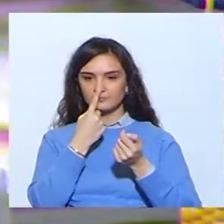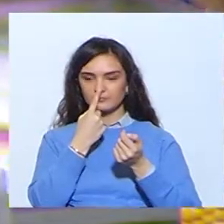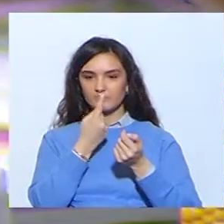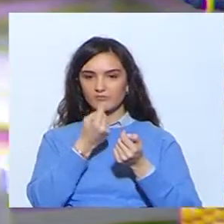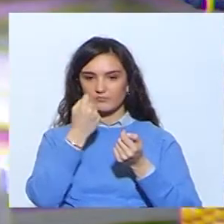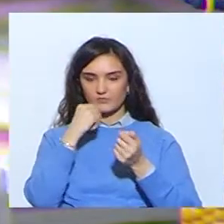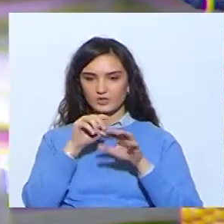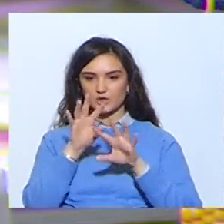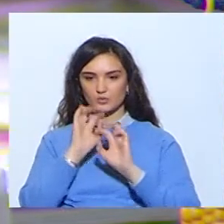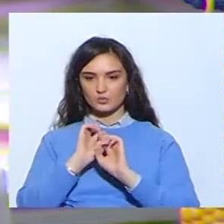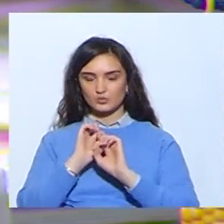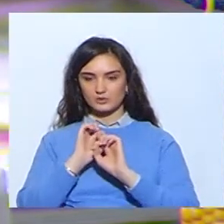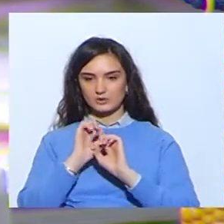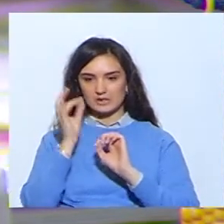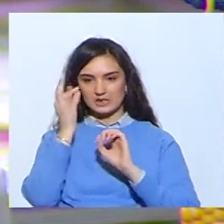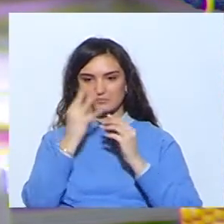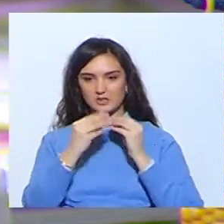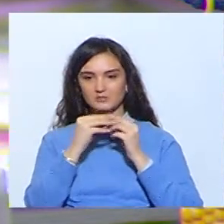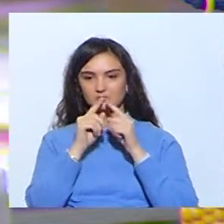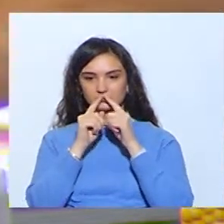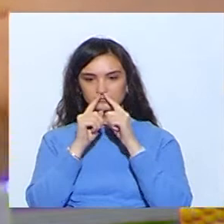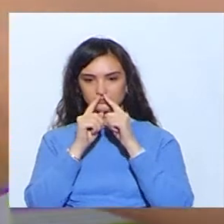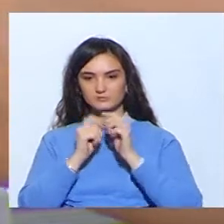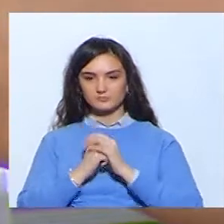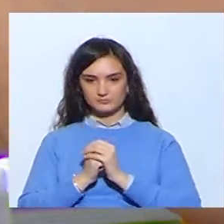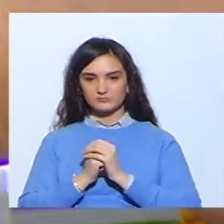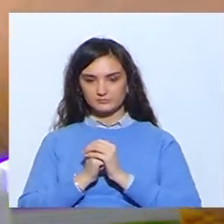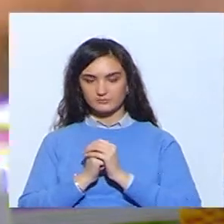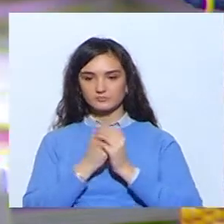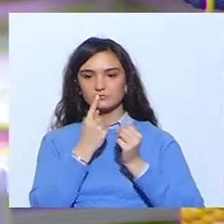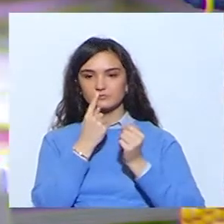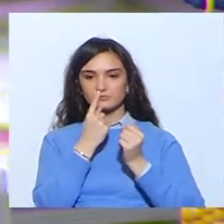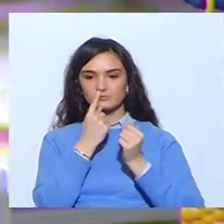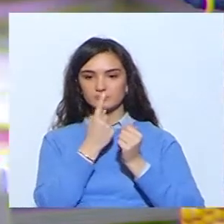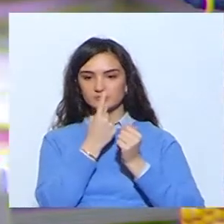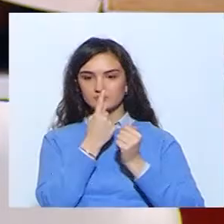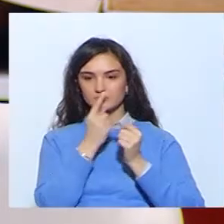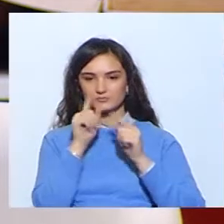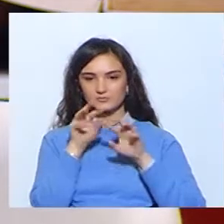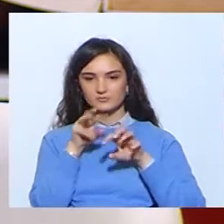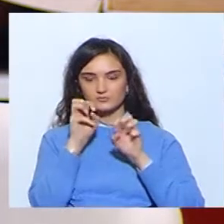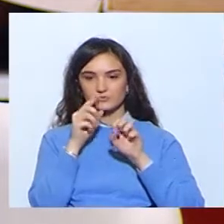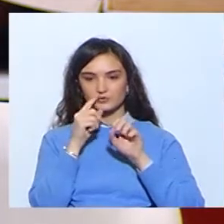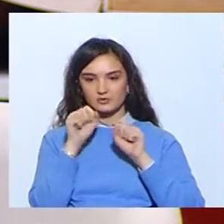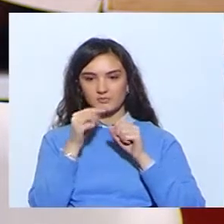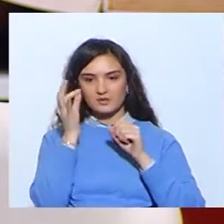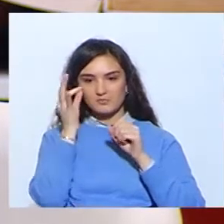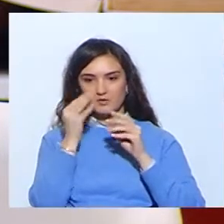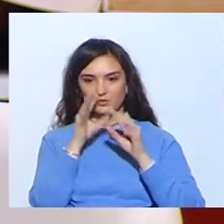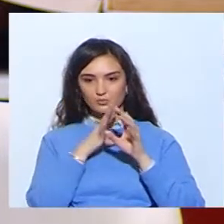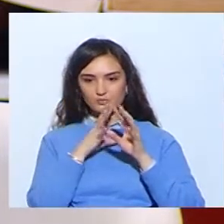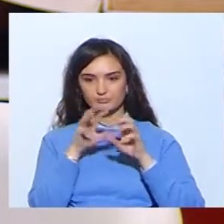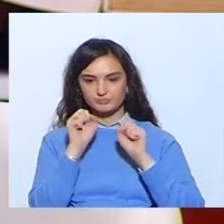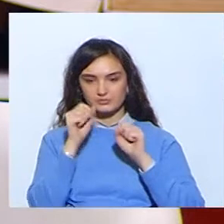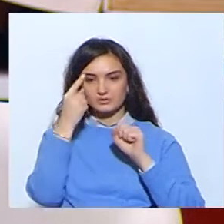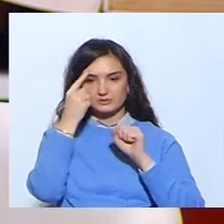ღრუში შეტრუსული თმიანი საფარველი. აი ამ შესავალში ხომ არ არის ეს ბუსუსები შეტრუსული? შეტრუსული